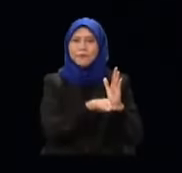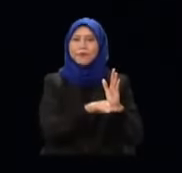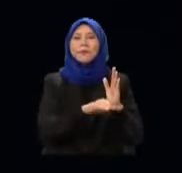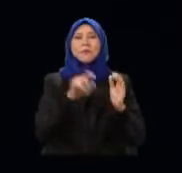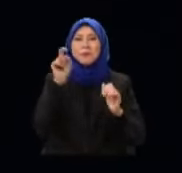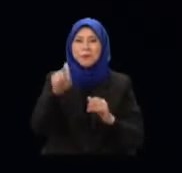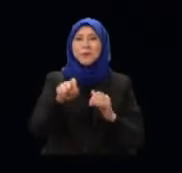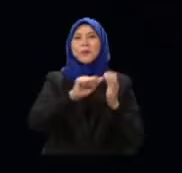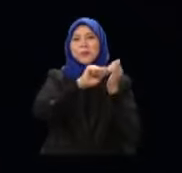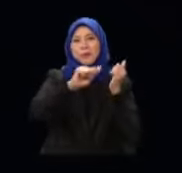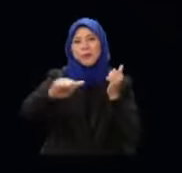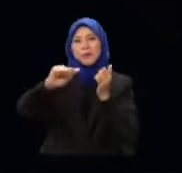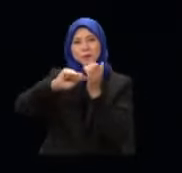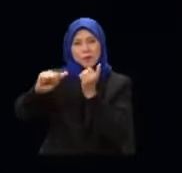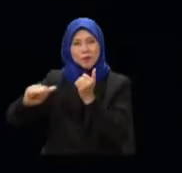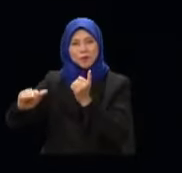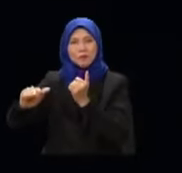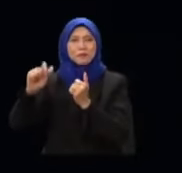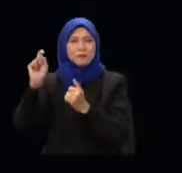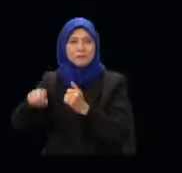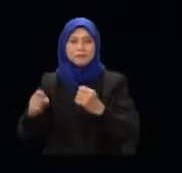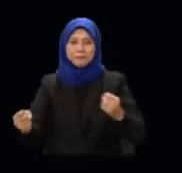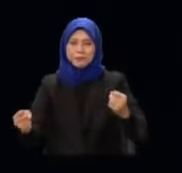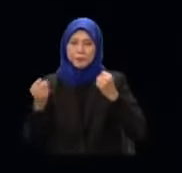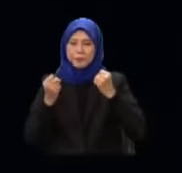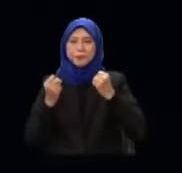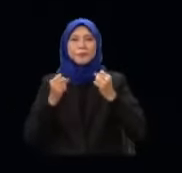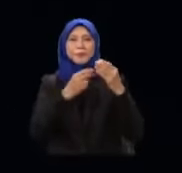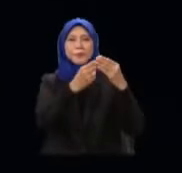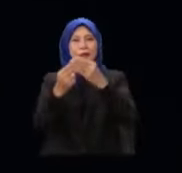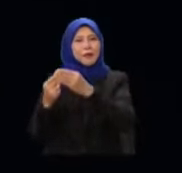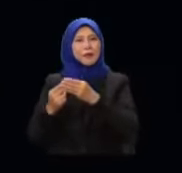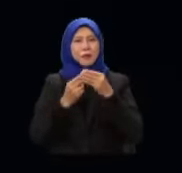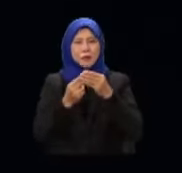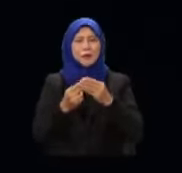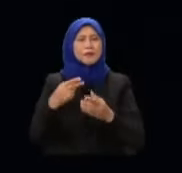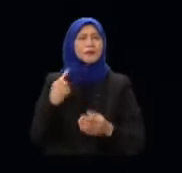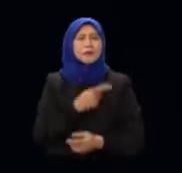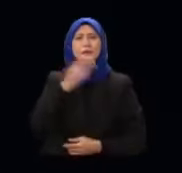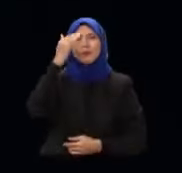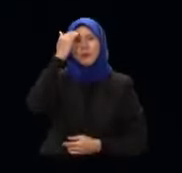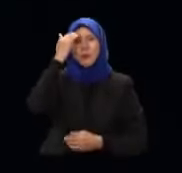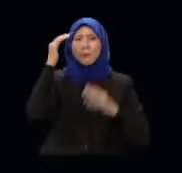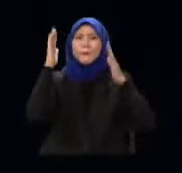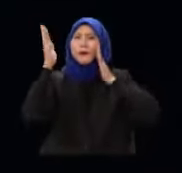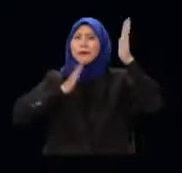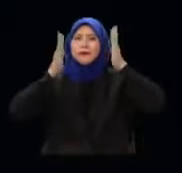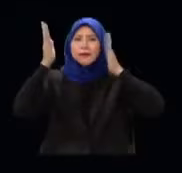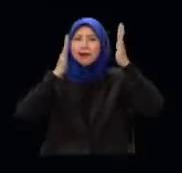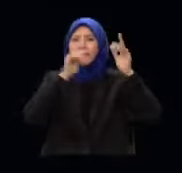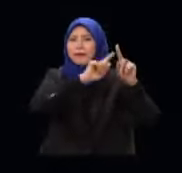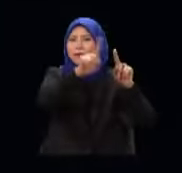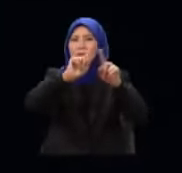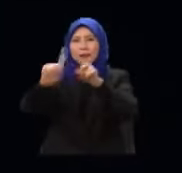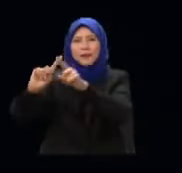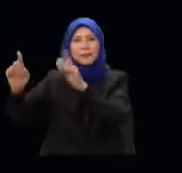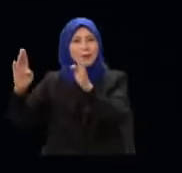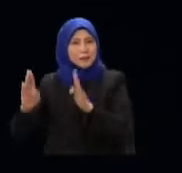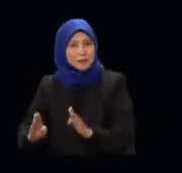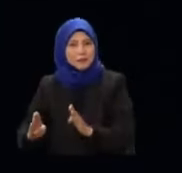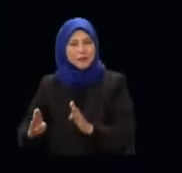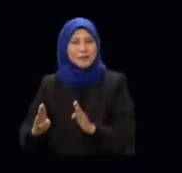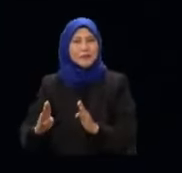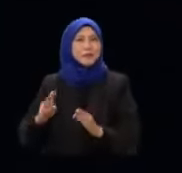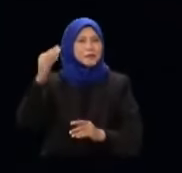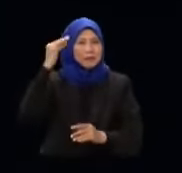mempromosi untuk memantapkan lagi perpaduan Gani kita tahu melipir Teh masyarakat majemuk Malaysia terdiri daripada pelbagai